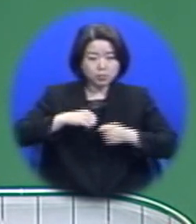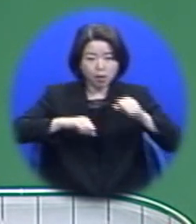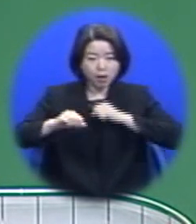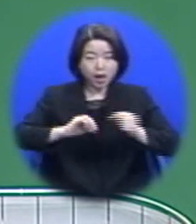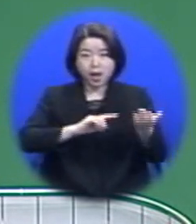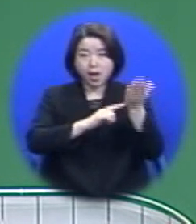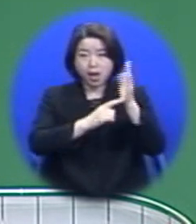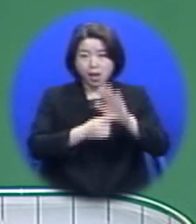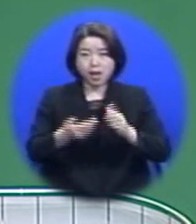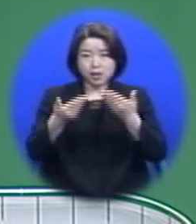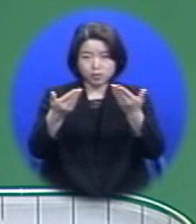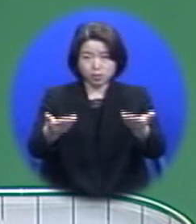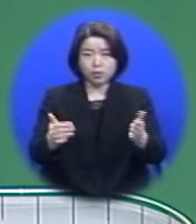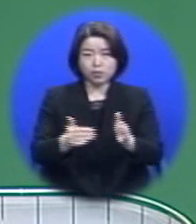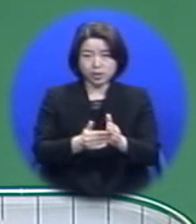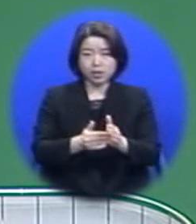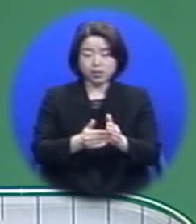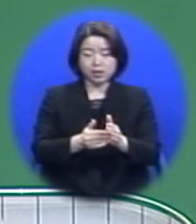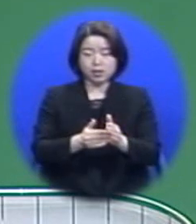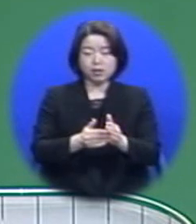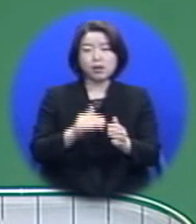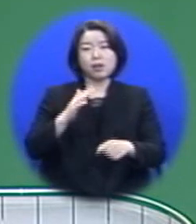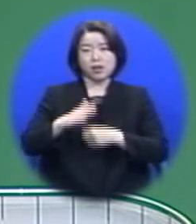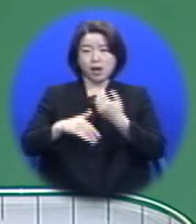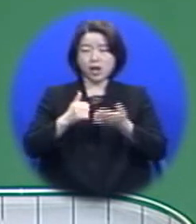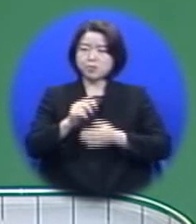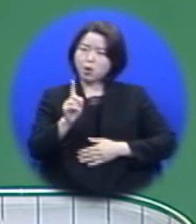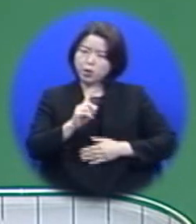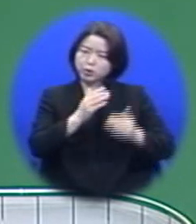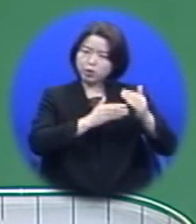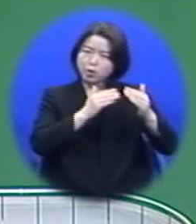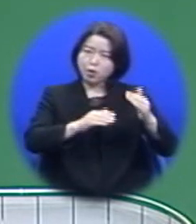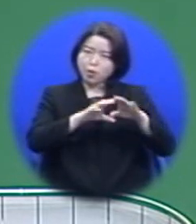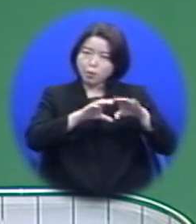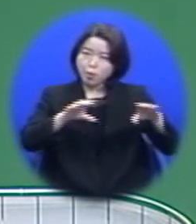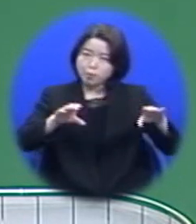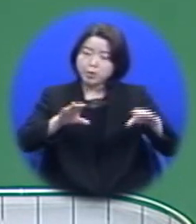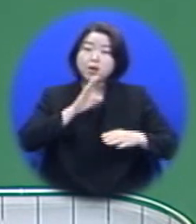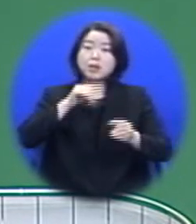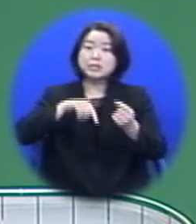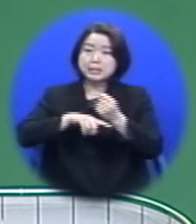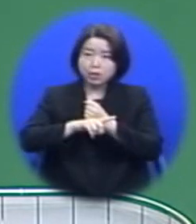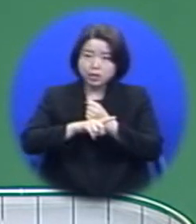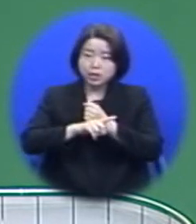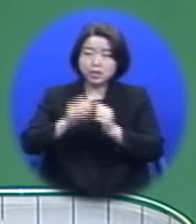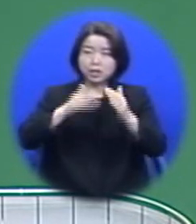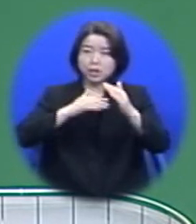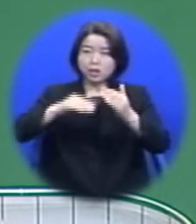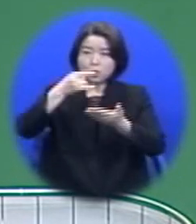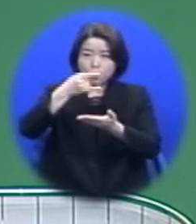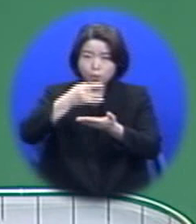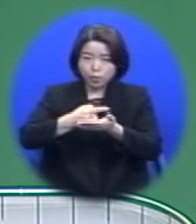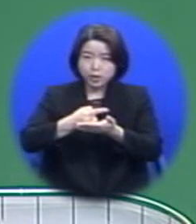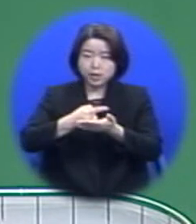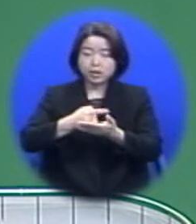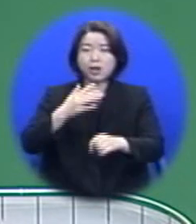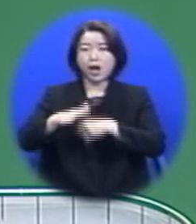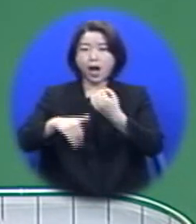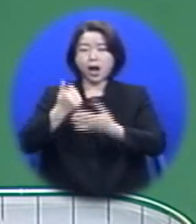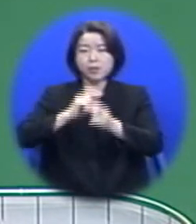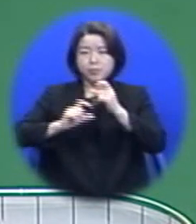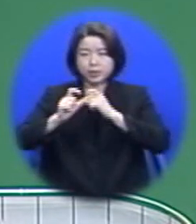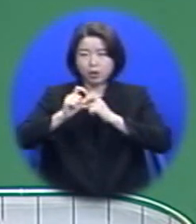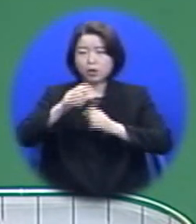그랬습니다 하나님이 어떤 공평이 정의 또는 공의를 하나님이 유난히 특별히